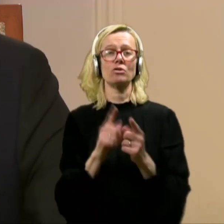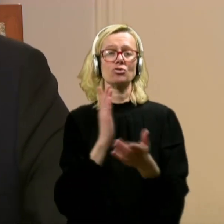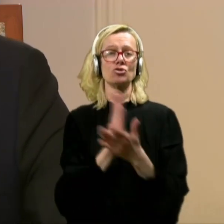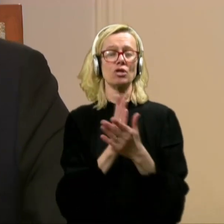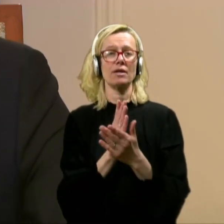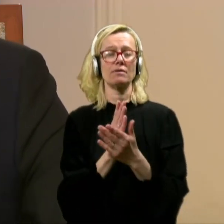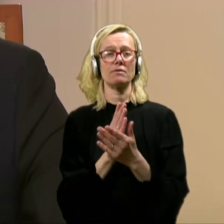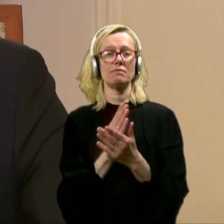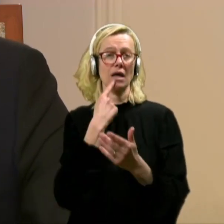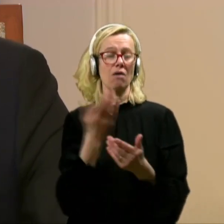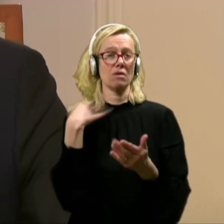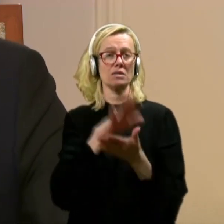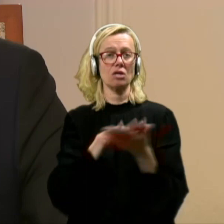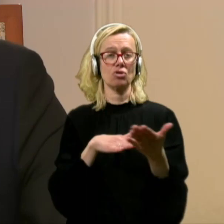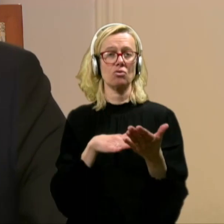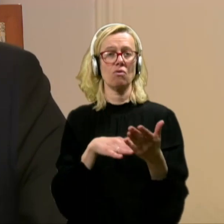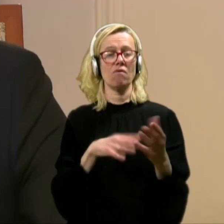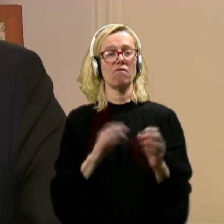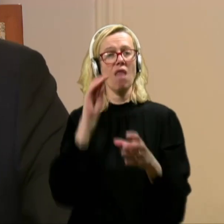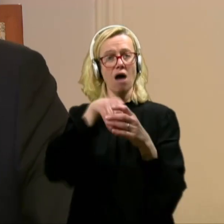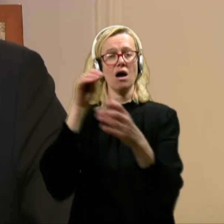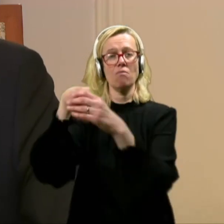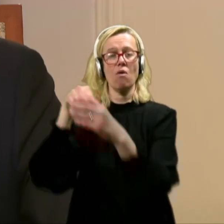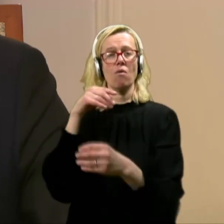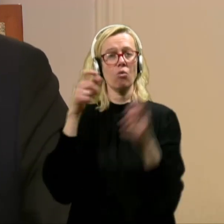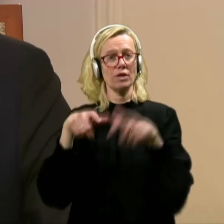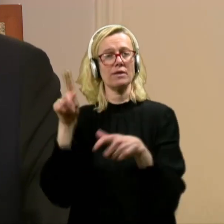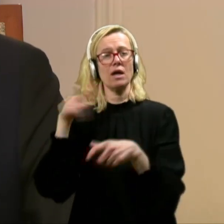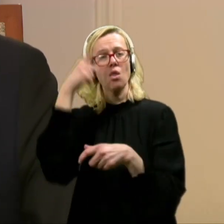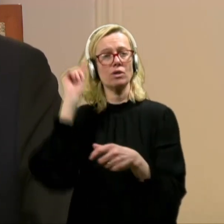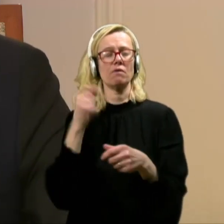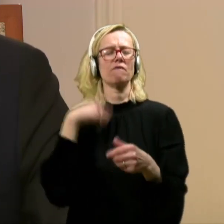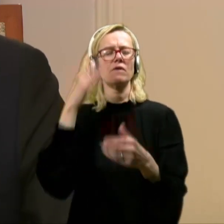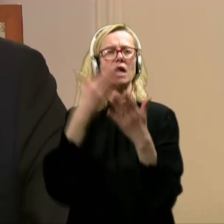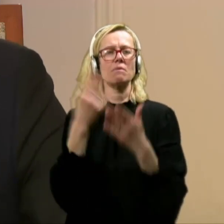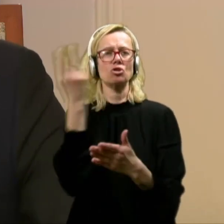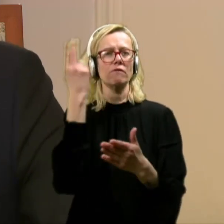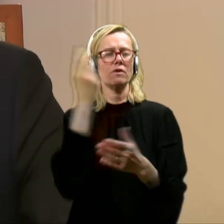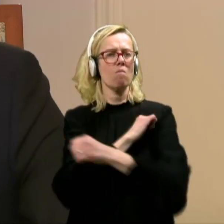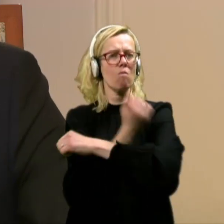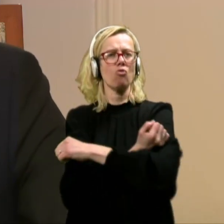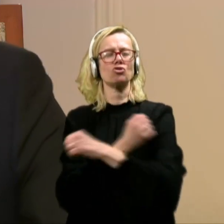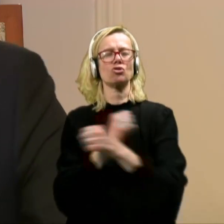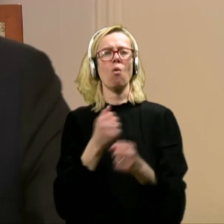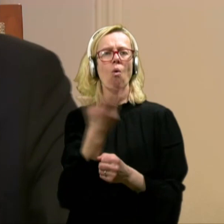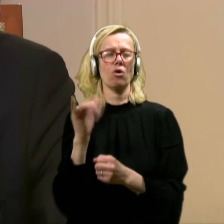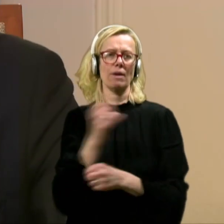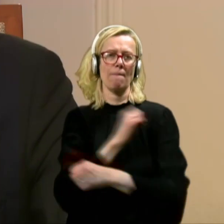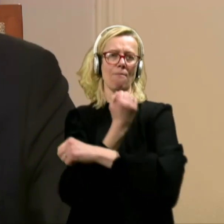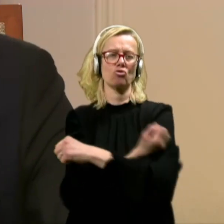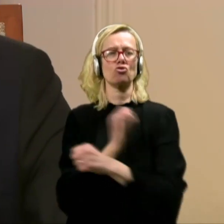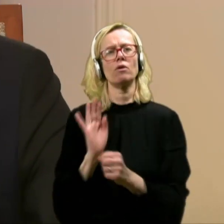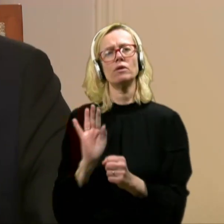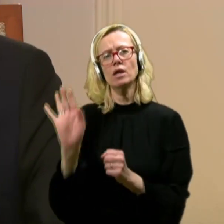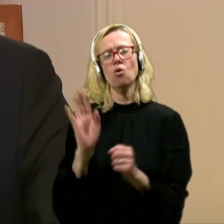že na začetku dejal, da vlagamo podjetja in ljudi, verjamem, da je Slovenija močna toliko, kolikor je močno